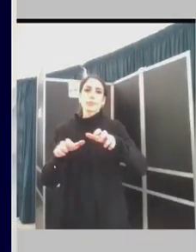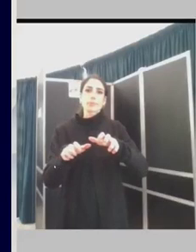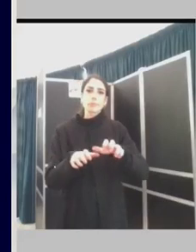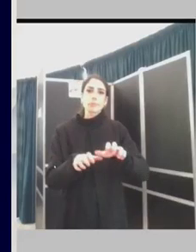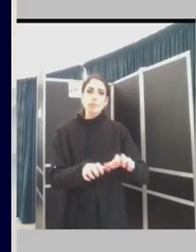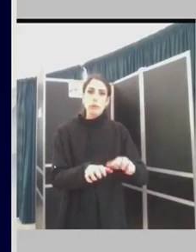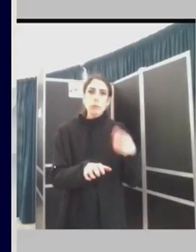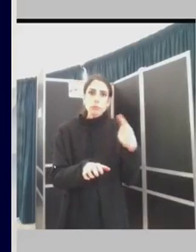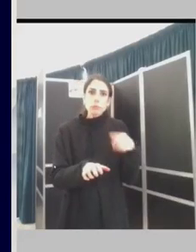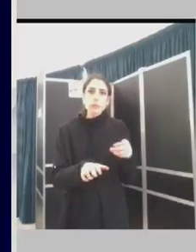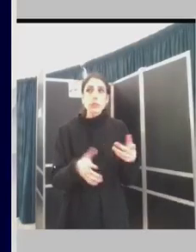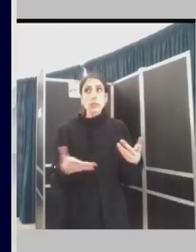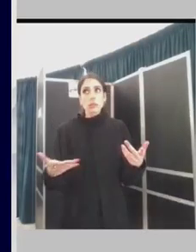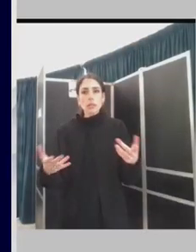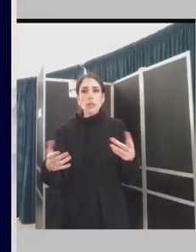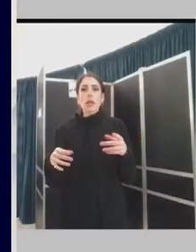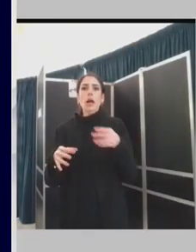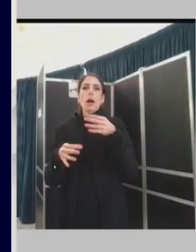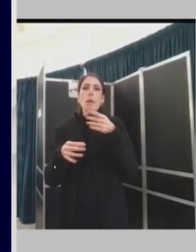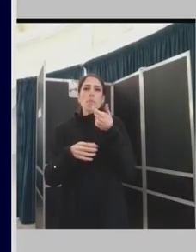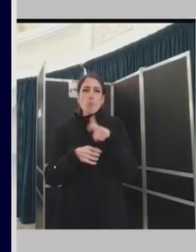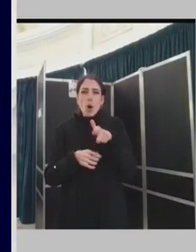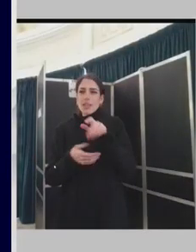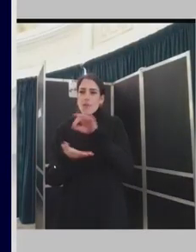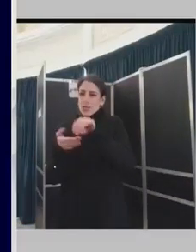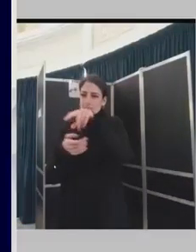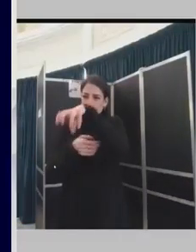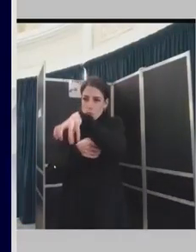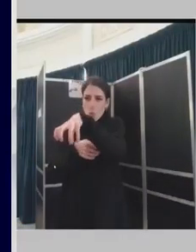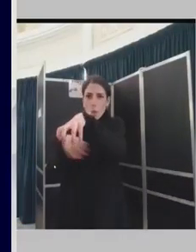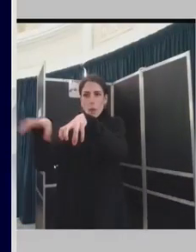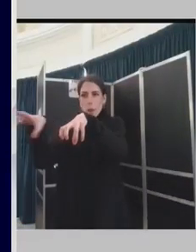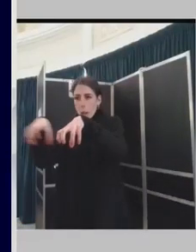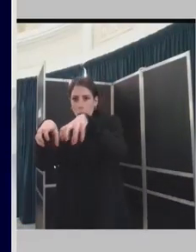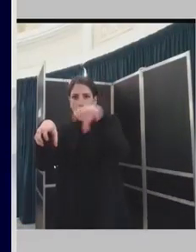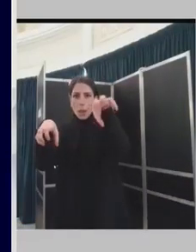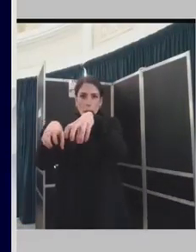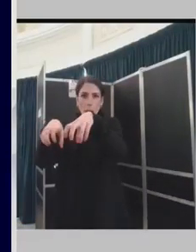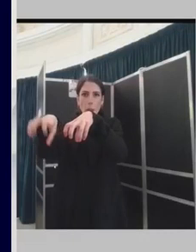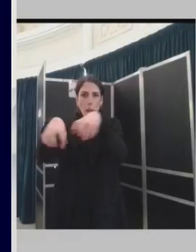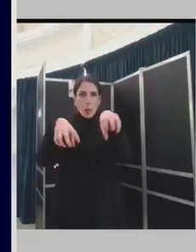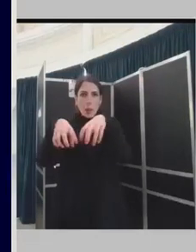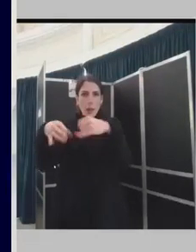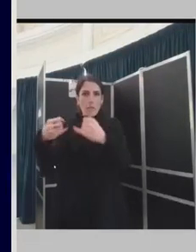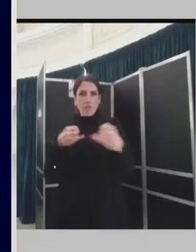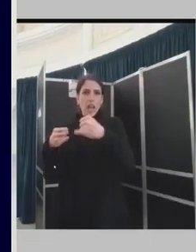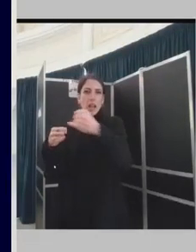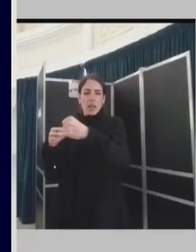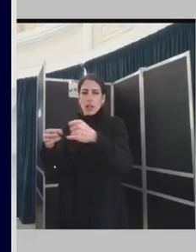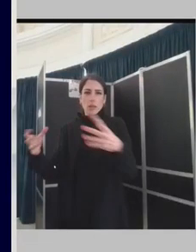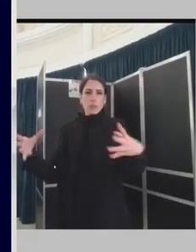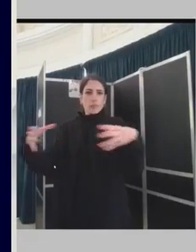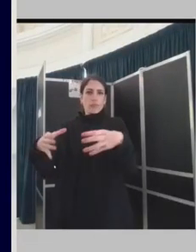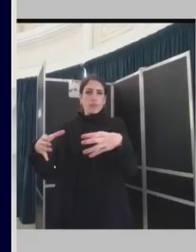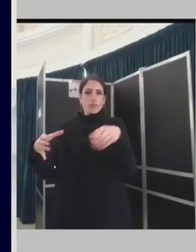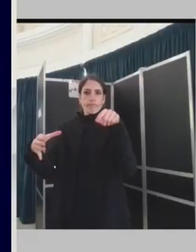di crescita e di investire sulle scuole in tutti gli aspetti, mentre invece qui si torna un po' indietro.